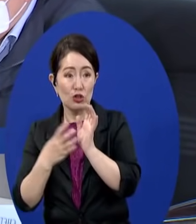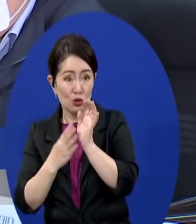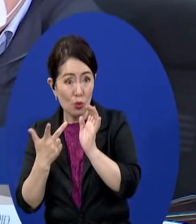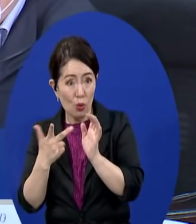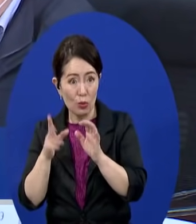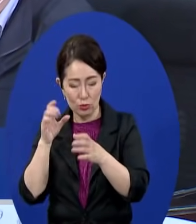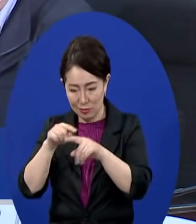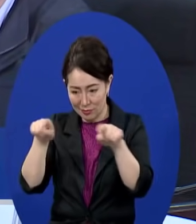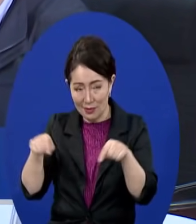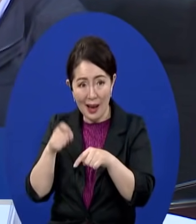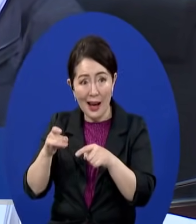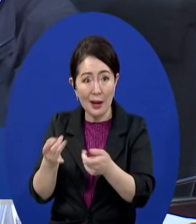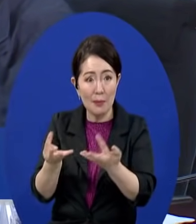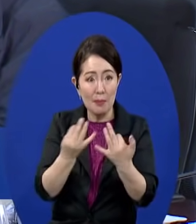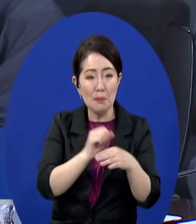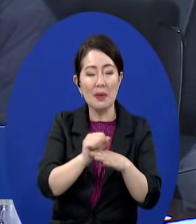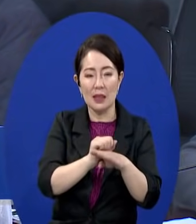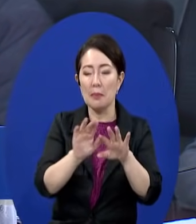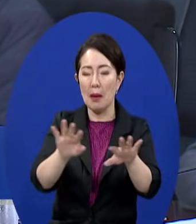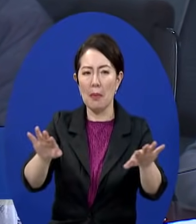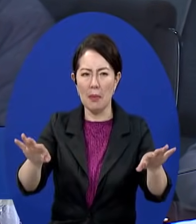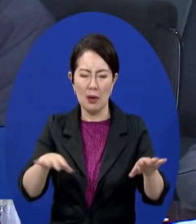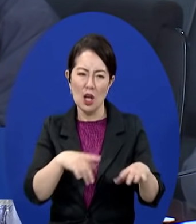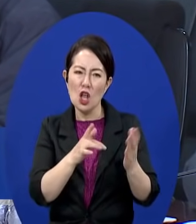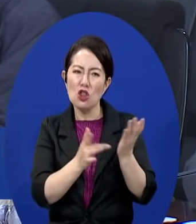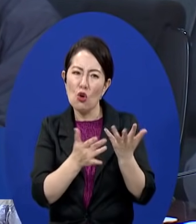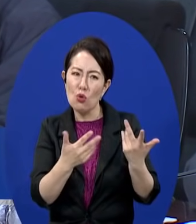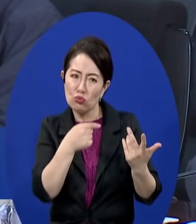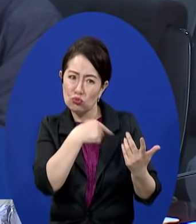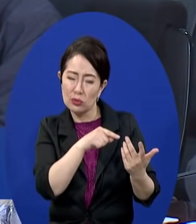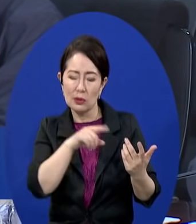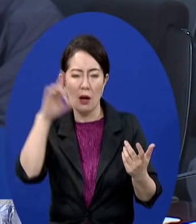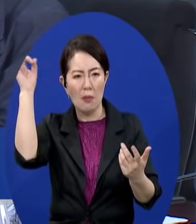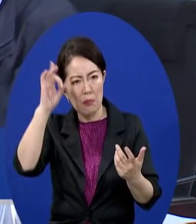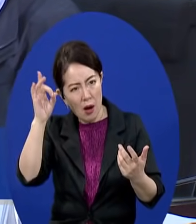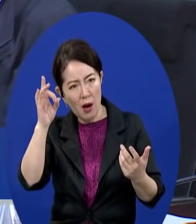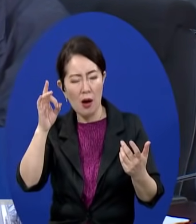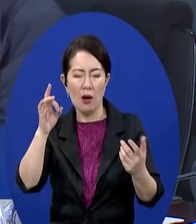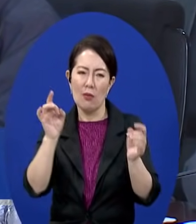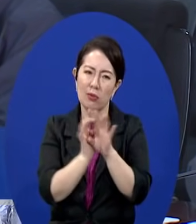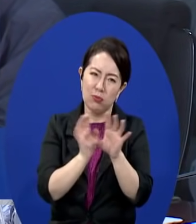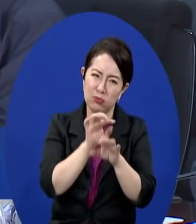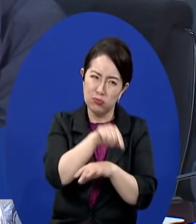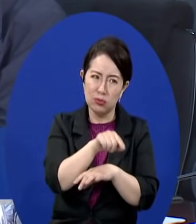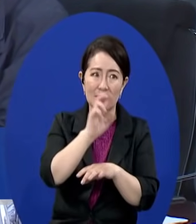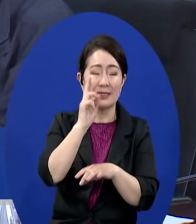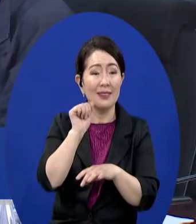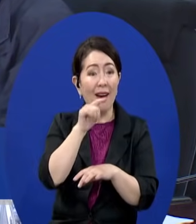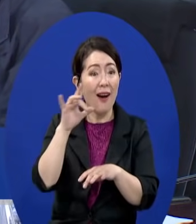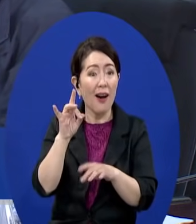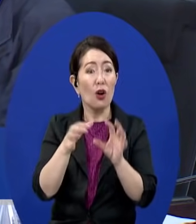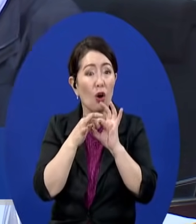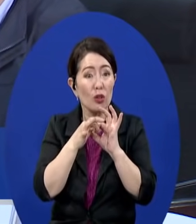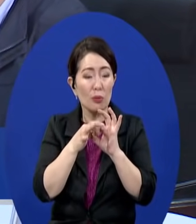байдлыг хангаж ажиллаж байна. За мэдээж төхөөрөмж юм чинь цаг агаарын одоо аянга буух зэрэг янз бүрийн асуудлуудаас болж гэмтэл садал гарахыг